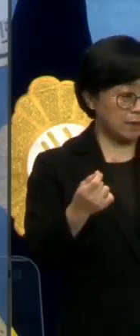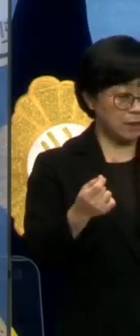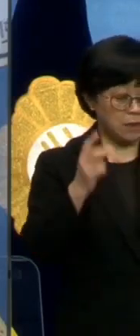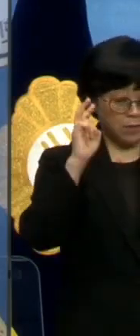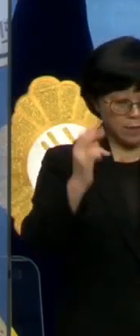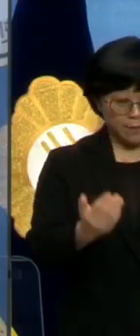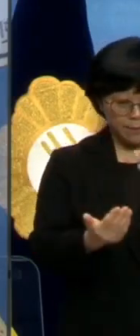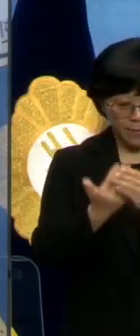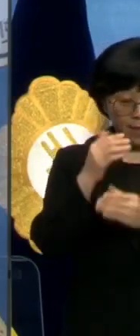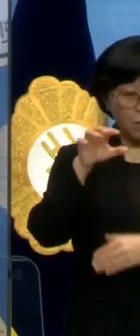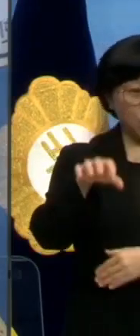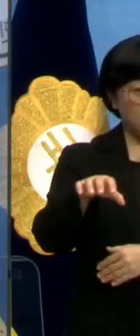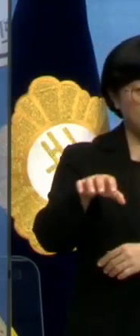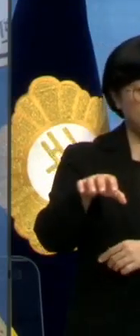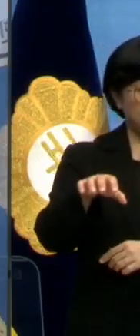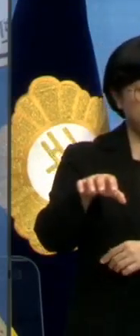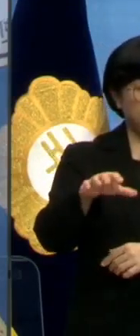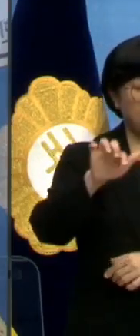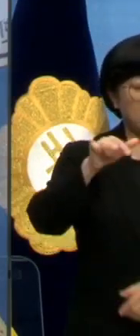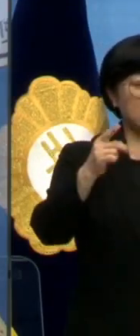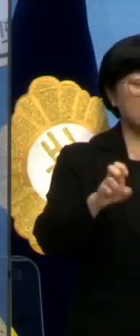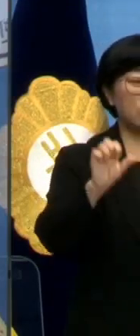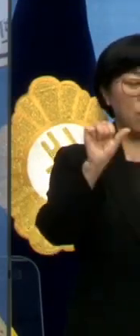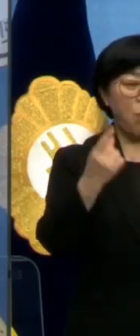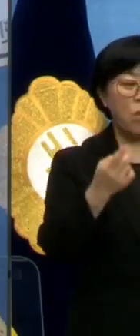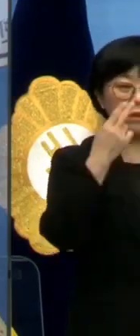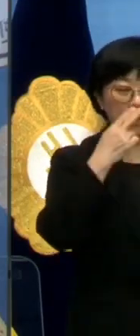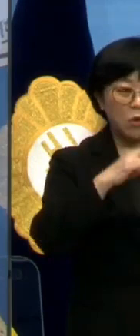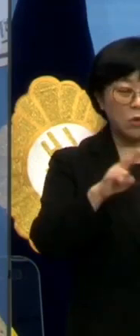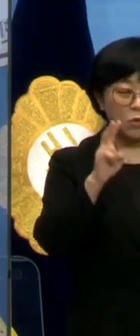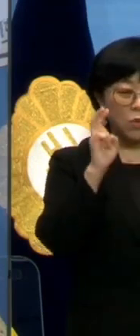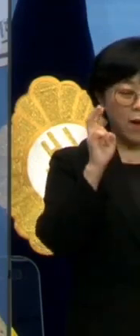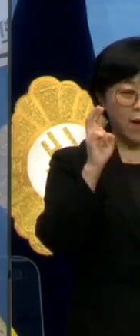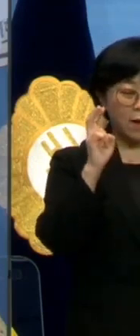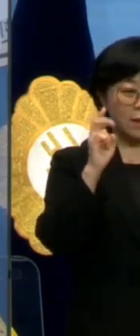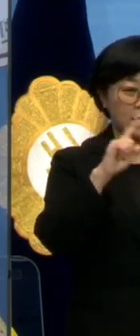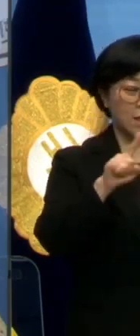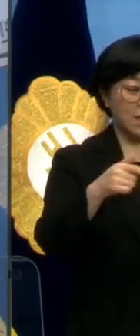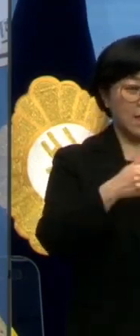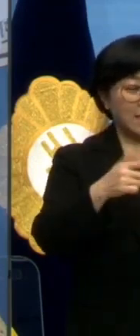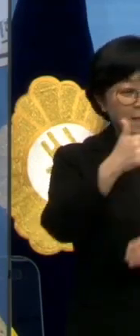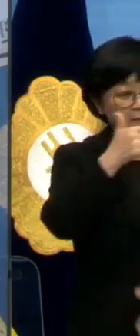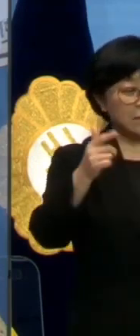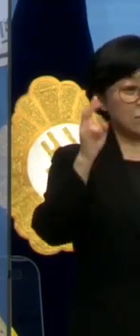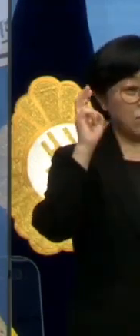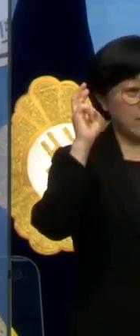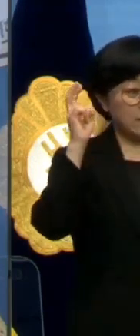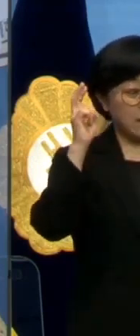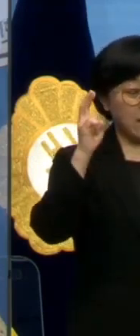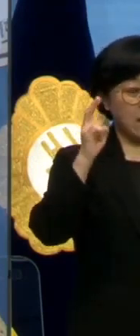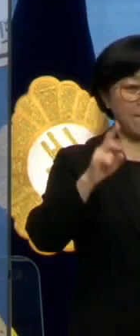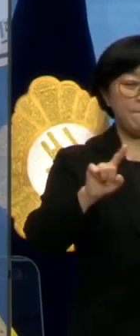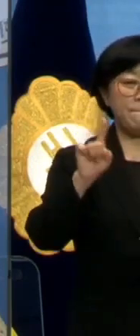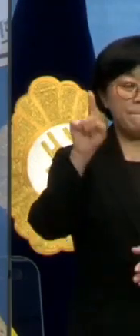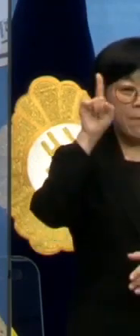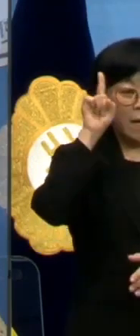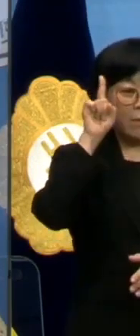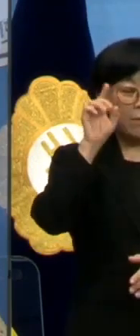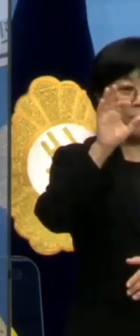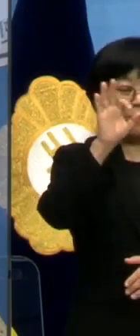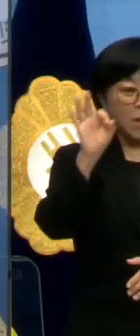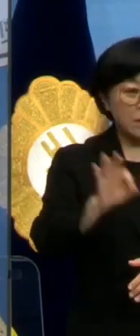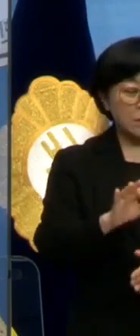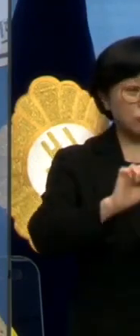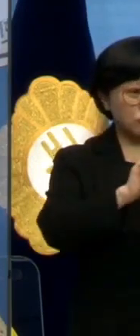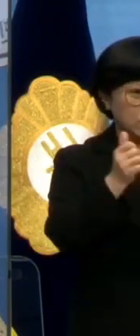회사는 금호석유화학 이라는 대기업이 100% 주식을 보유해 있지만